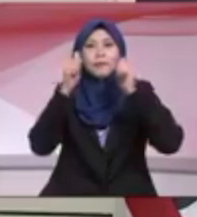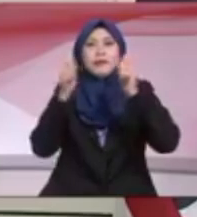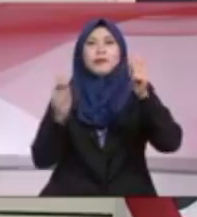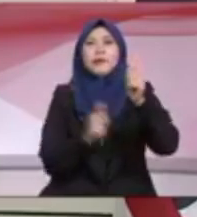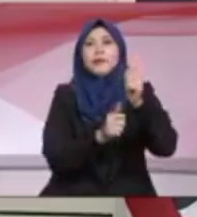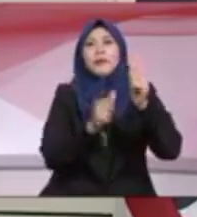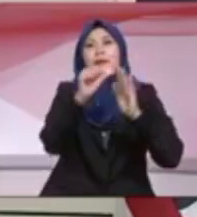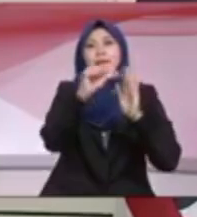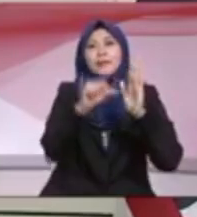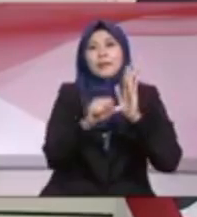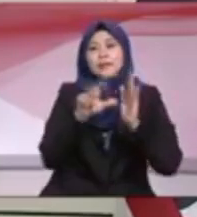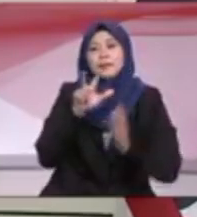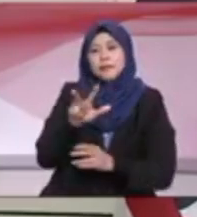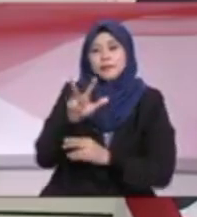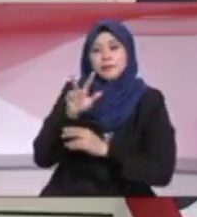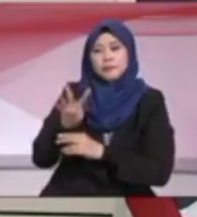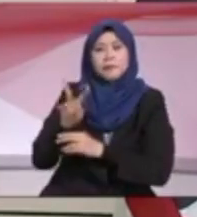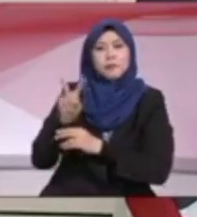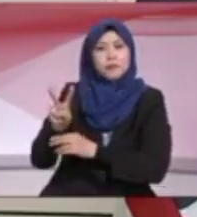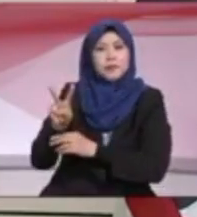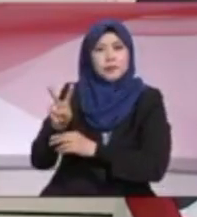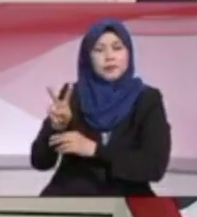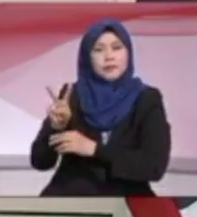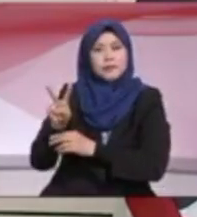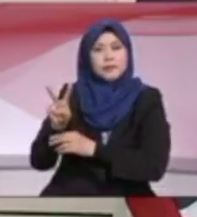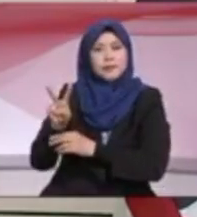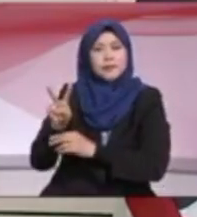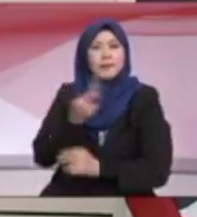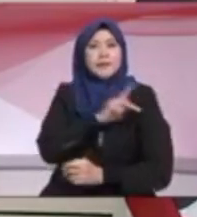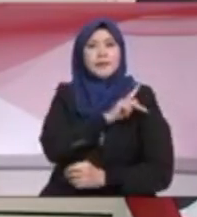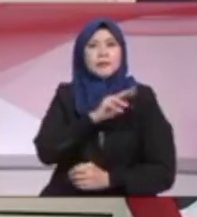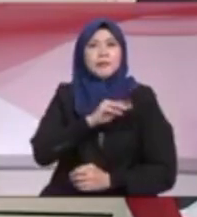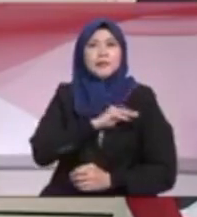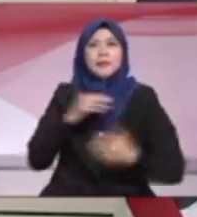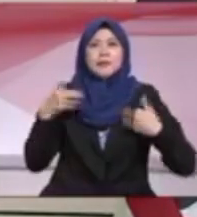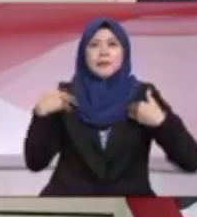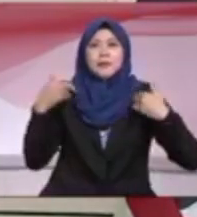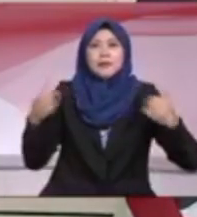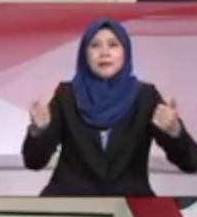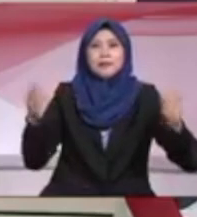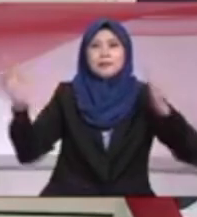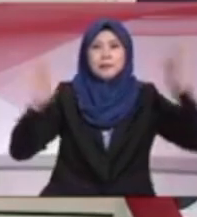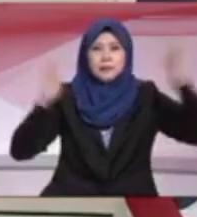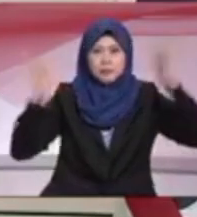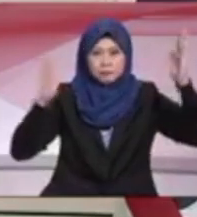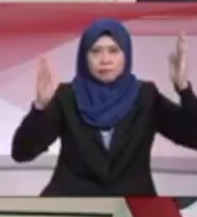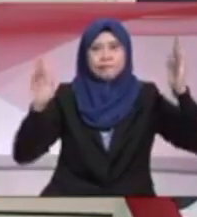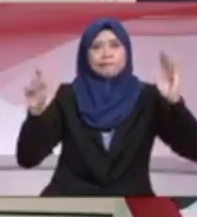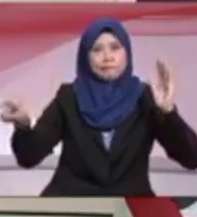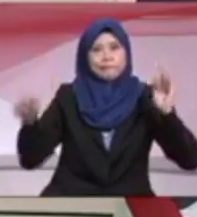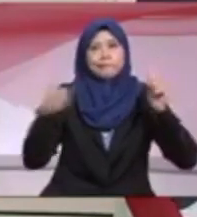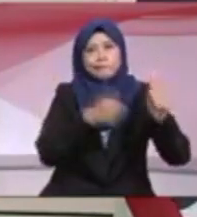Akta 342 di bawah Kementerian Kesihatan Malaysia.